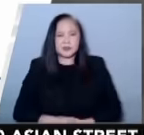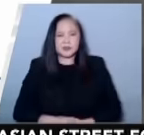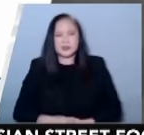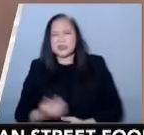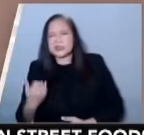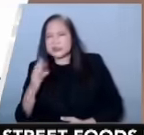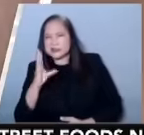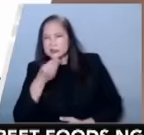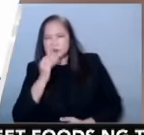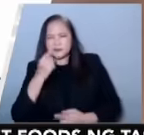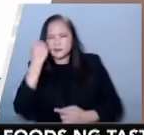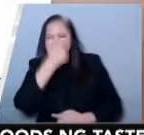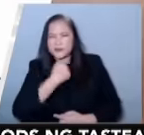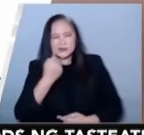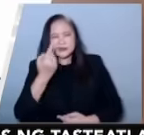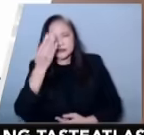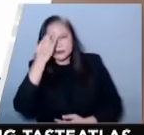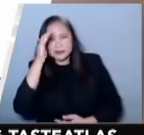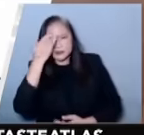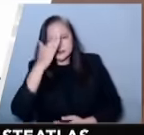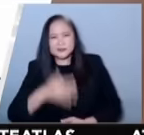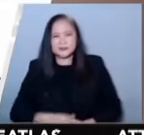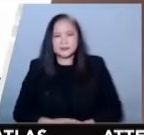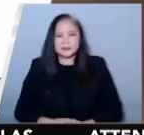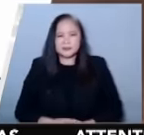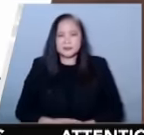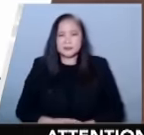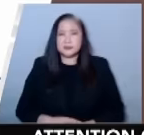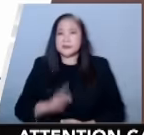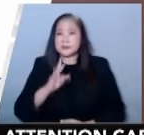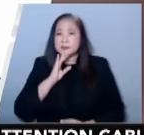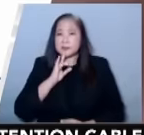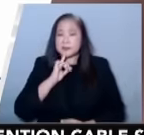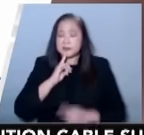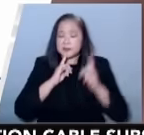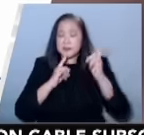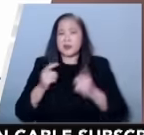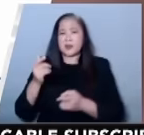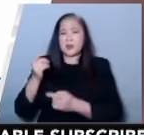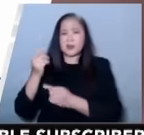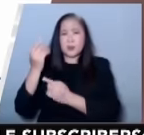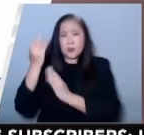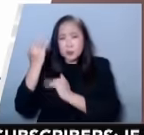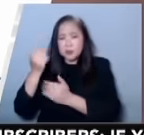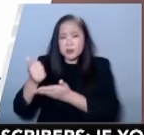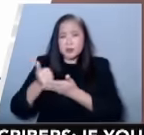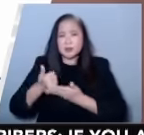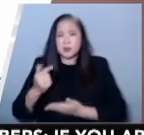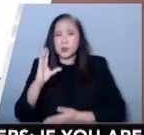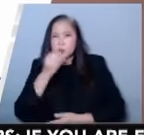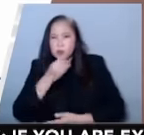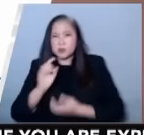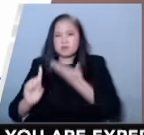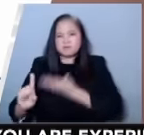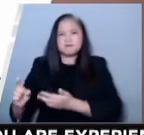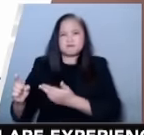yung suspect. Sana po matulungan po ako na makita yung gumawa nito sa akin at mapanagot siya.